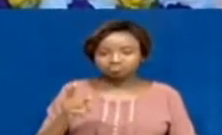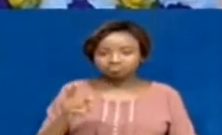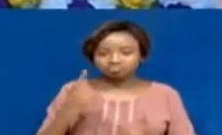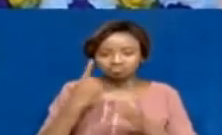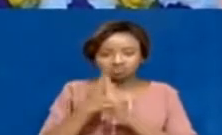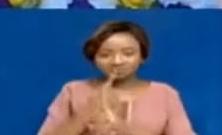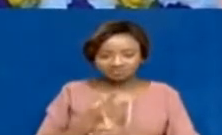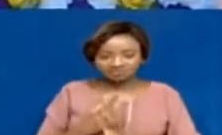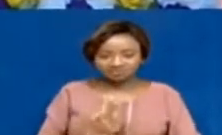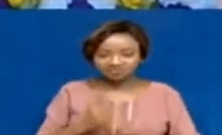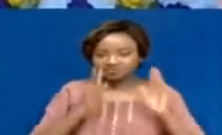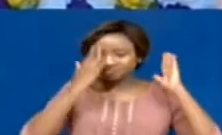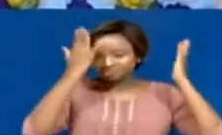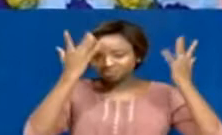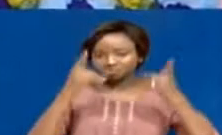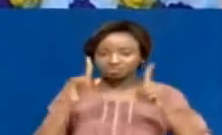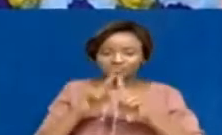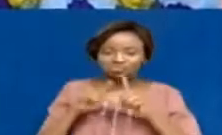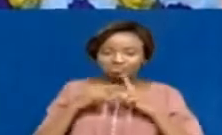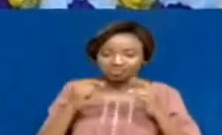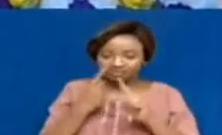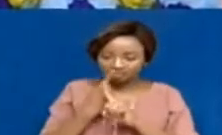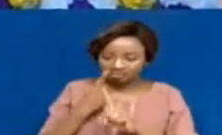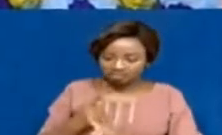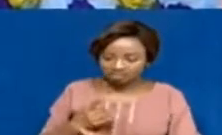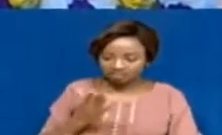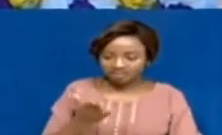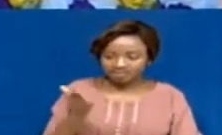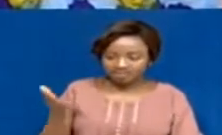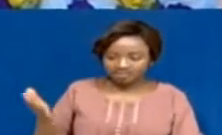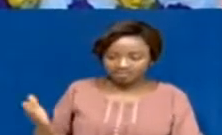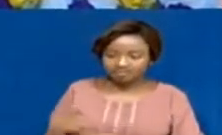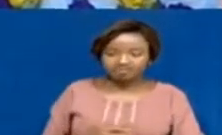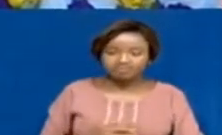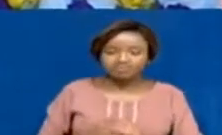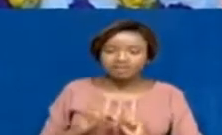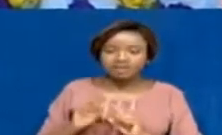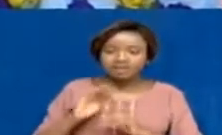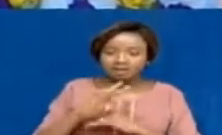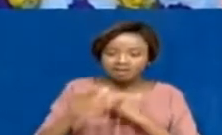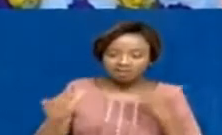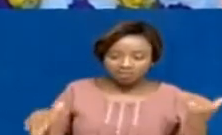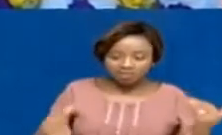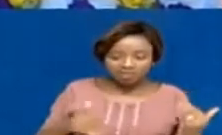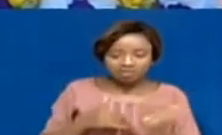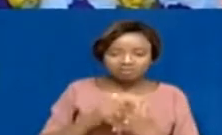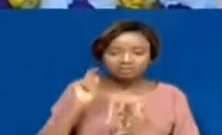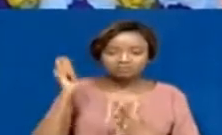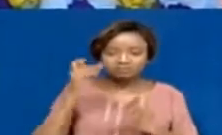Maaskofu na mapadre wote ambao wako hapa, na wananchi wote,